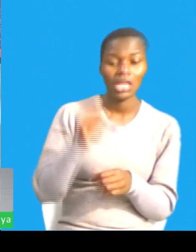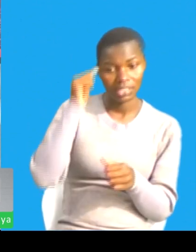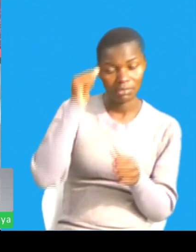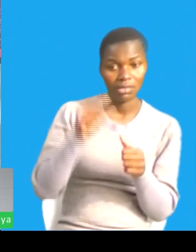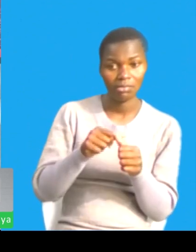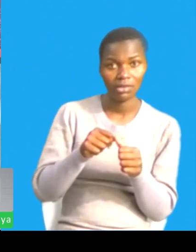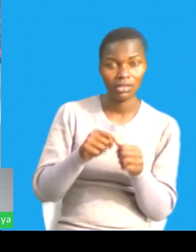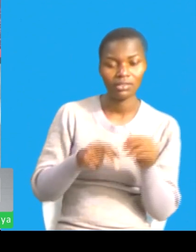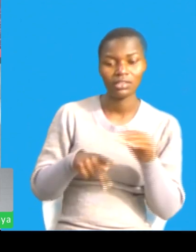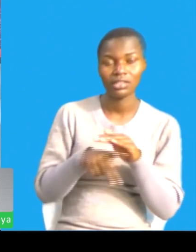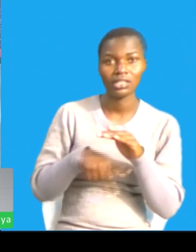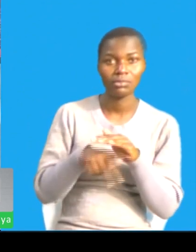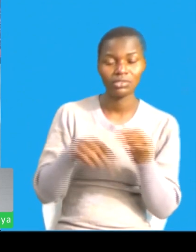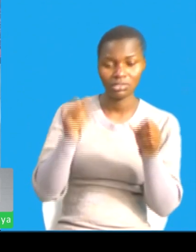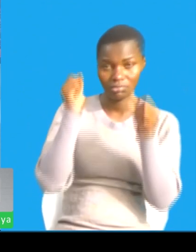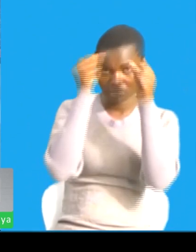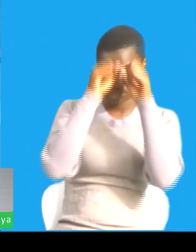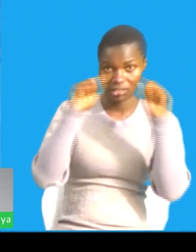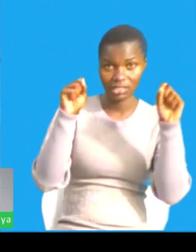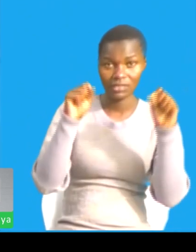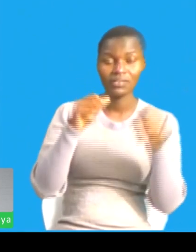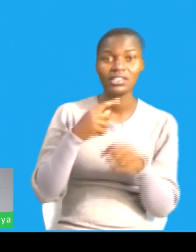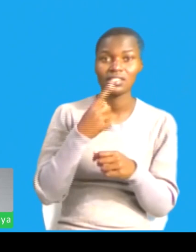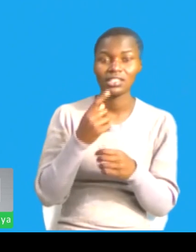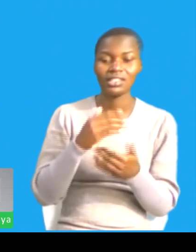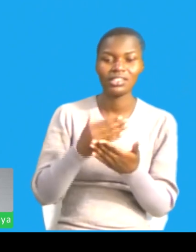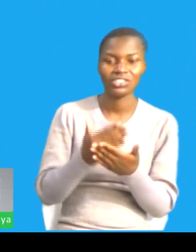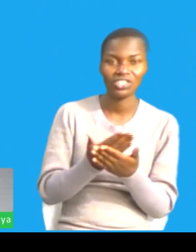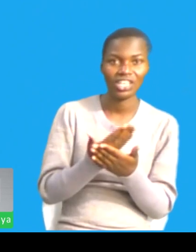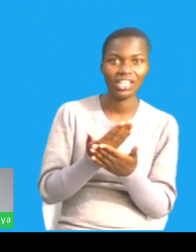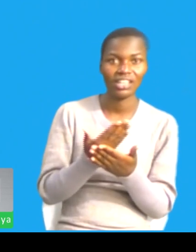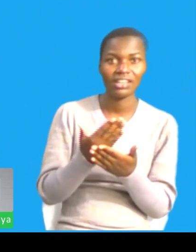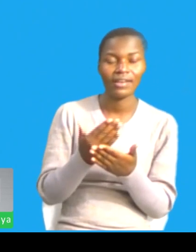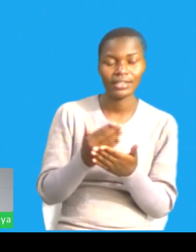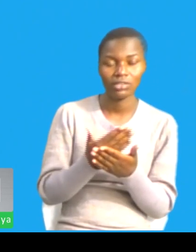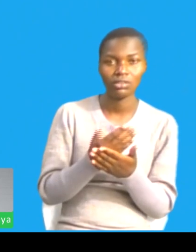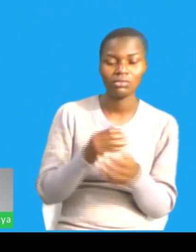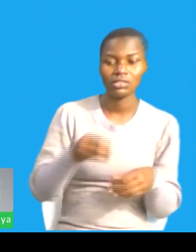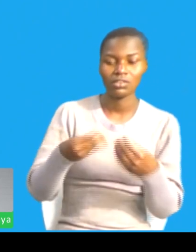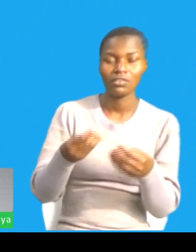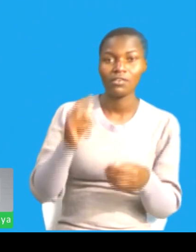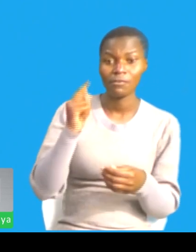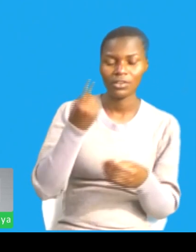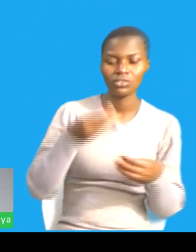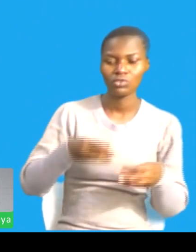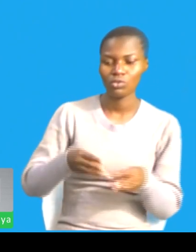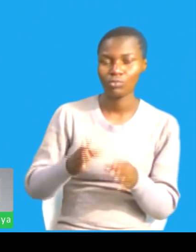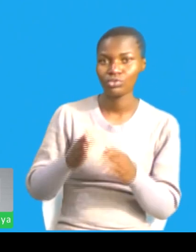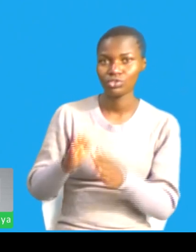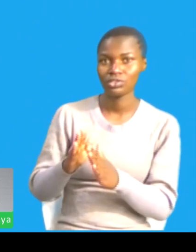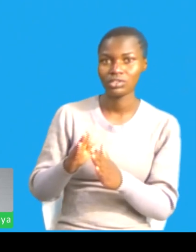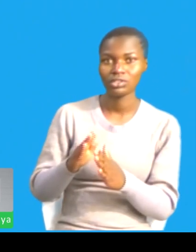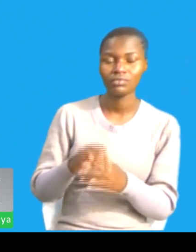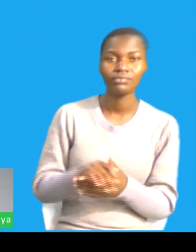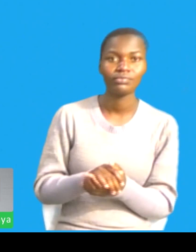kwamba kuna shareholders, na hao shareholders ndio watapewa nafasi kwanza, ndio wengine wapate nafasi. So hapo ndio